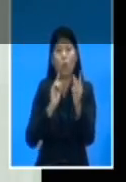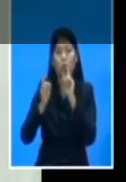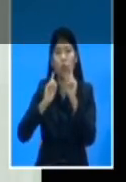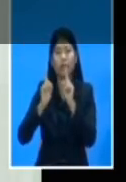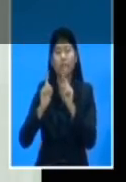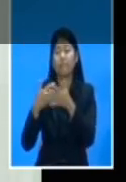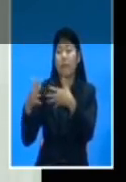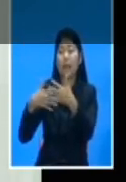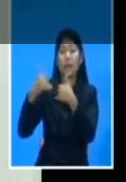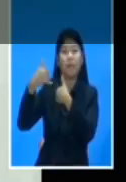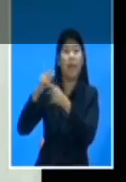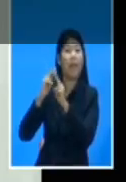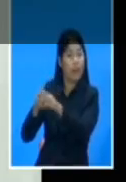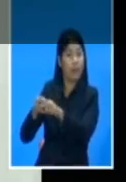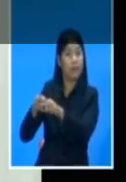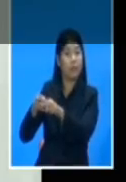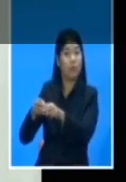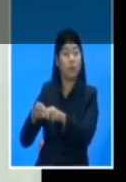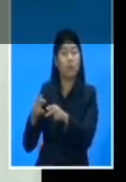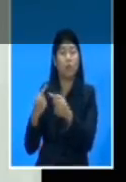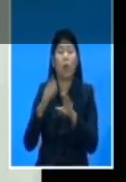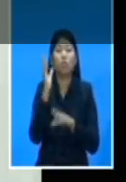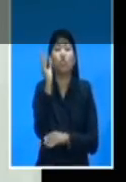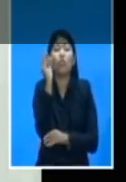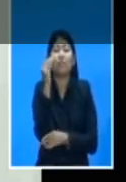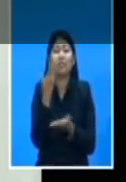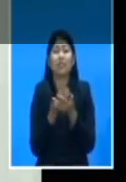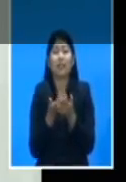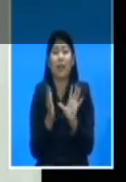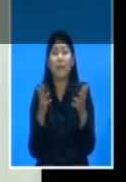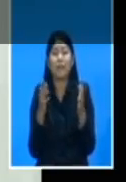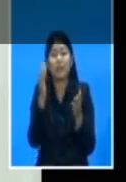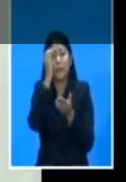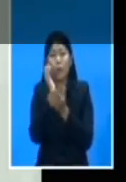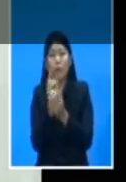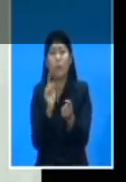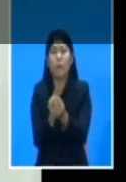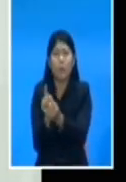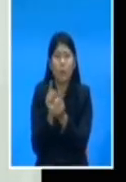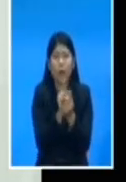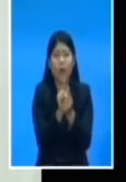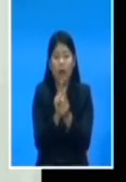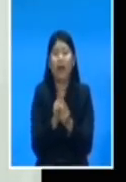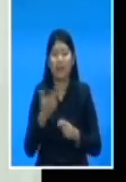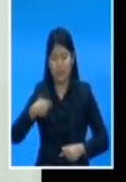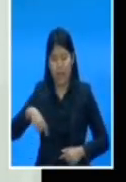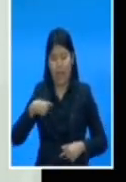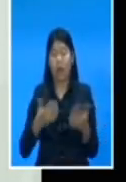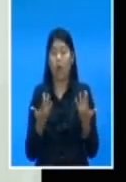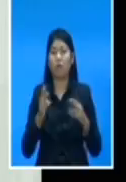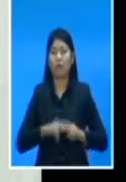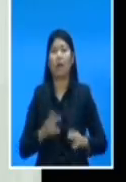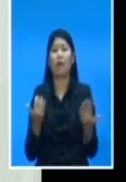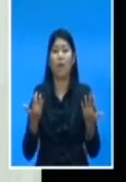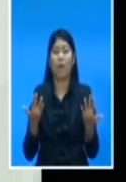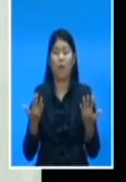าผู้ขาดแคลนทุนทรัพย์เดินขึ้นโรงพักมีที่พึ่งข้างหน้าทนายนั่งรออยู่บนโรงพัก